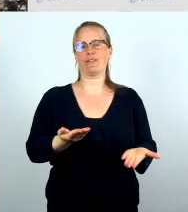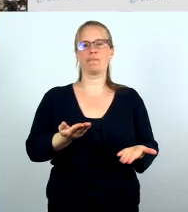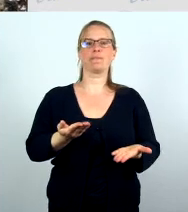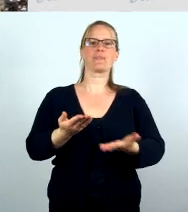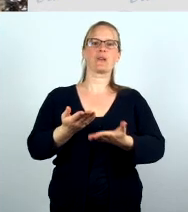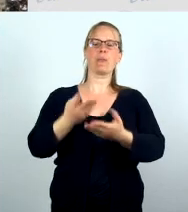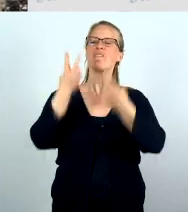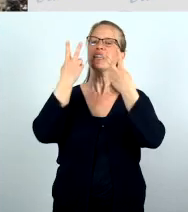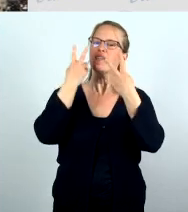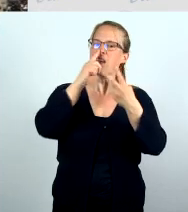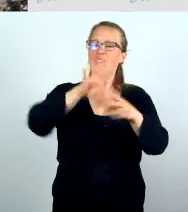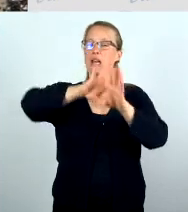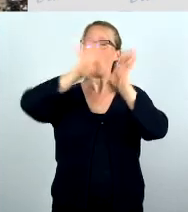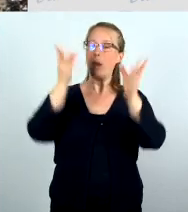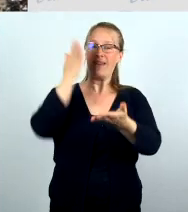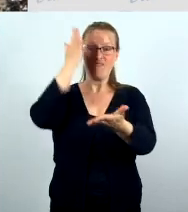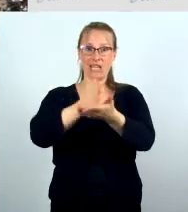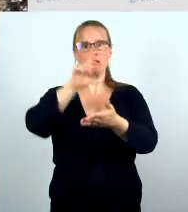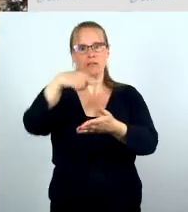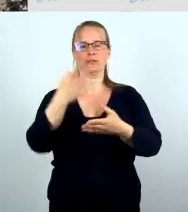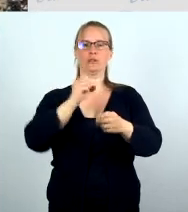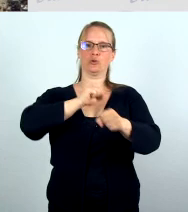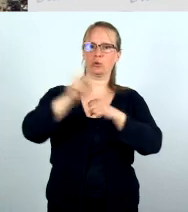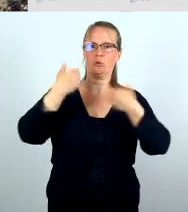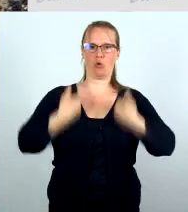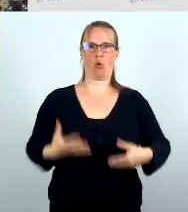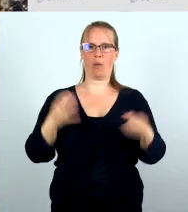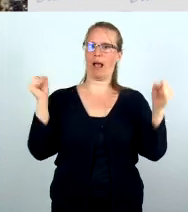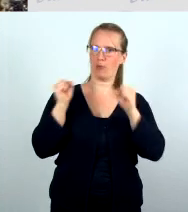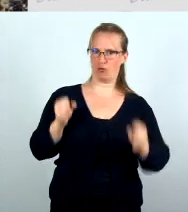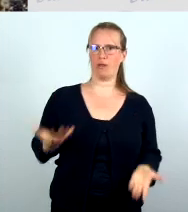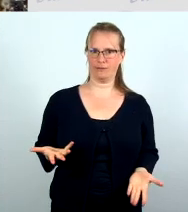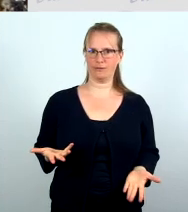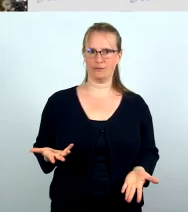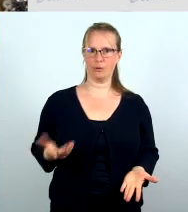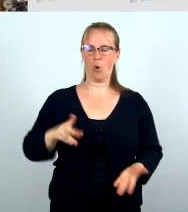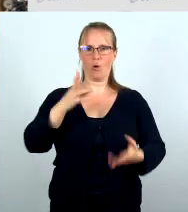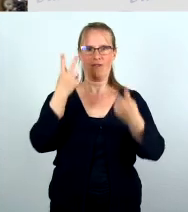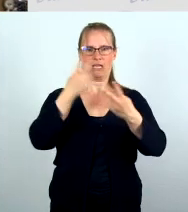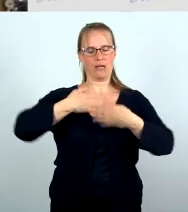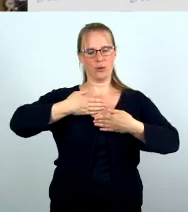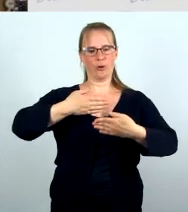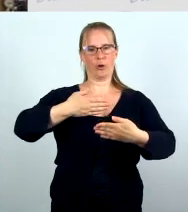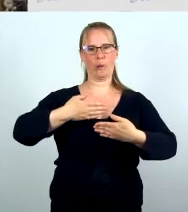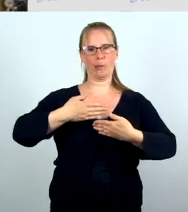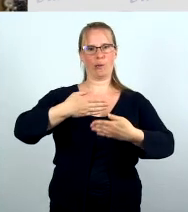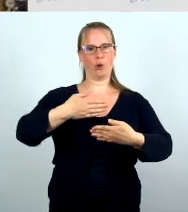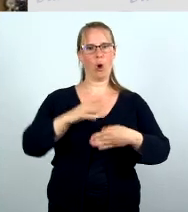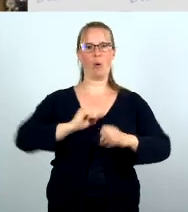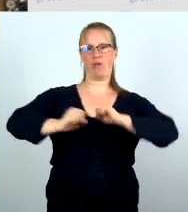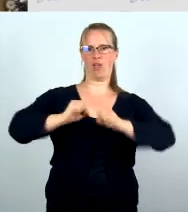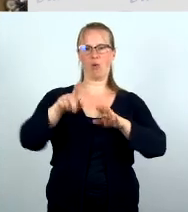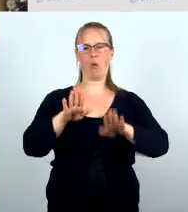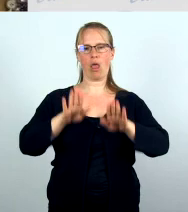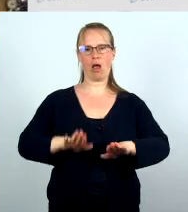runterbringt. ähm, bitte auch kontiniert langsam atmet, Bewegung langsam ausführt. Genau. Wir empfehlen euch jetzt eine,